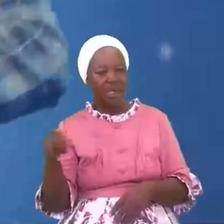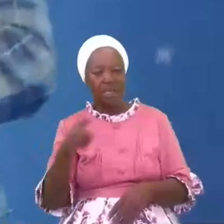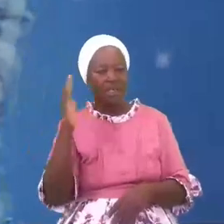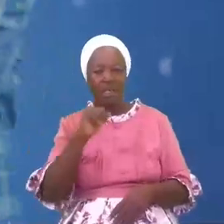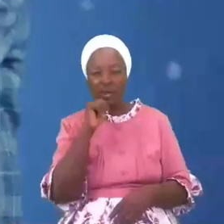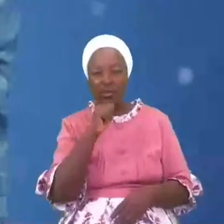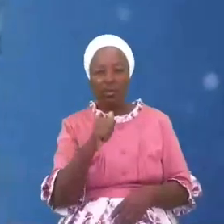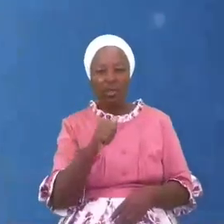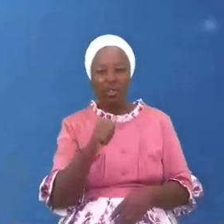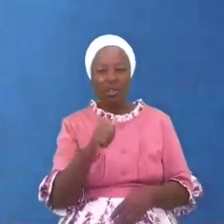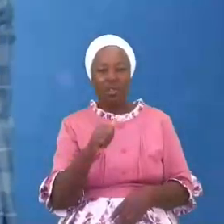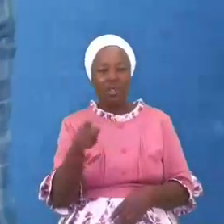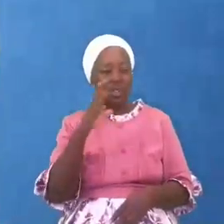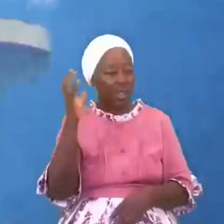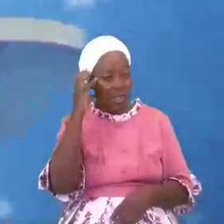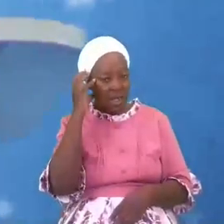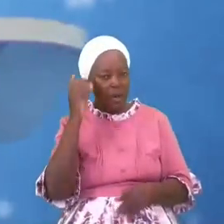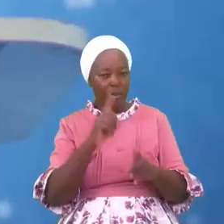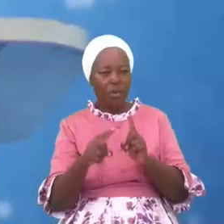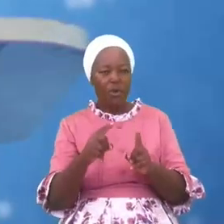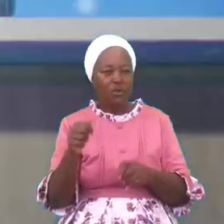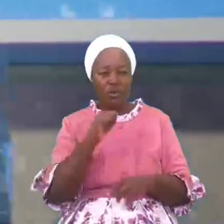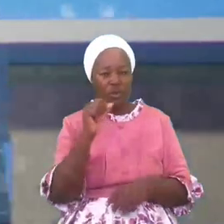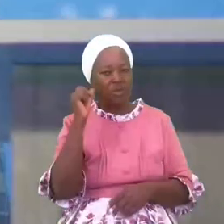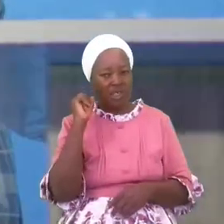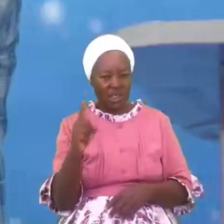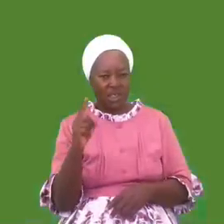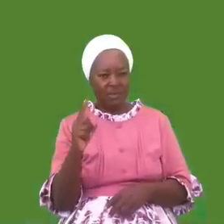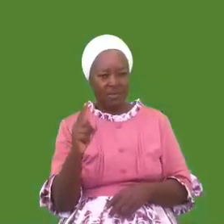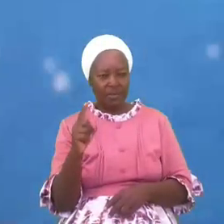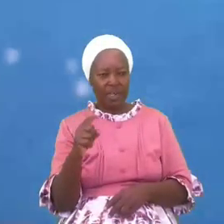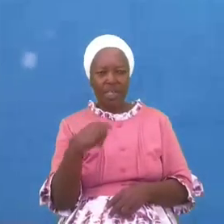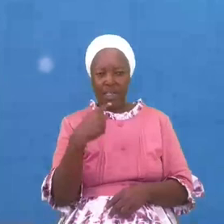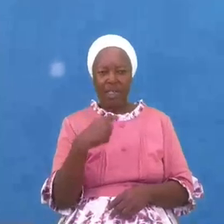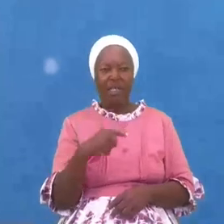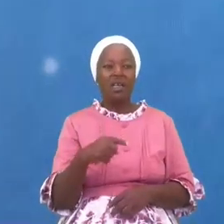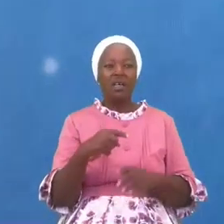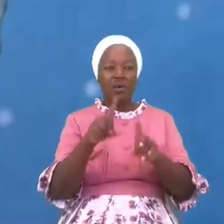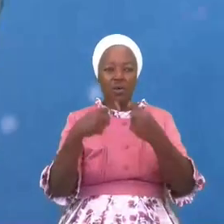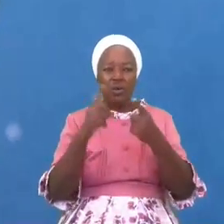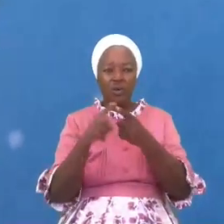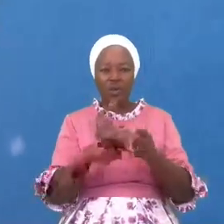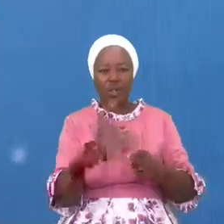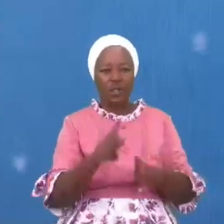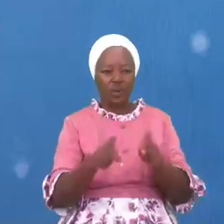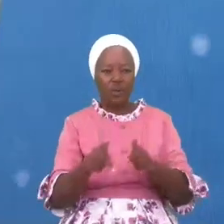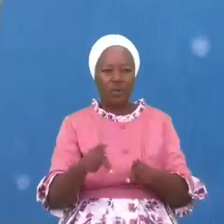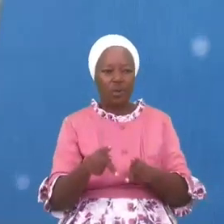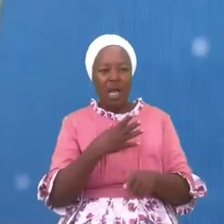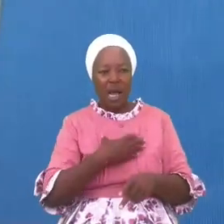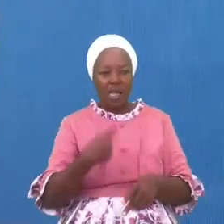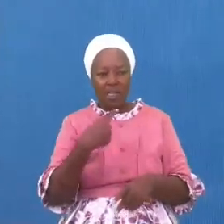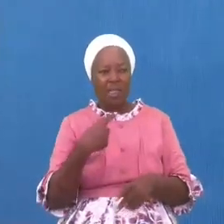comprendrez point. Pourquoi s'ils n'ont pas compris? Ils s'attachaient aux anciennes erreurs,